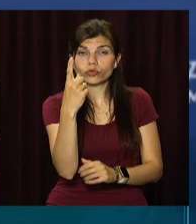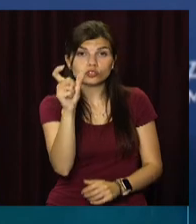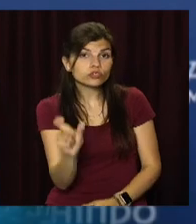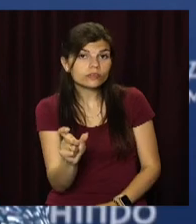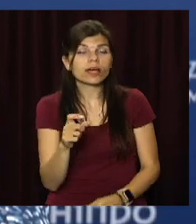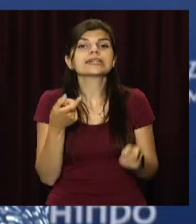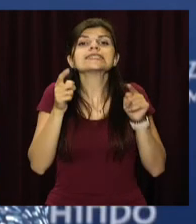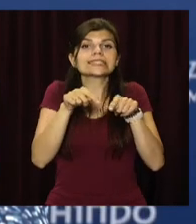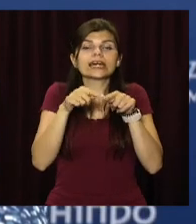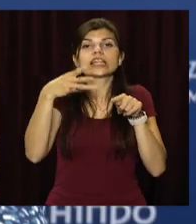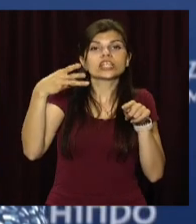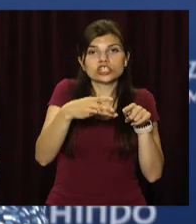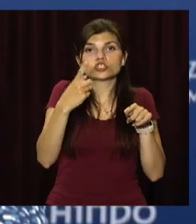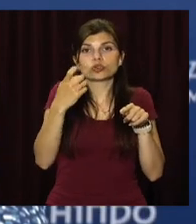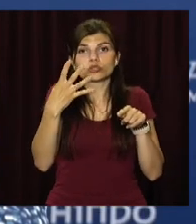особу. З них